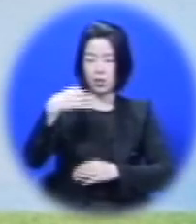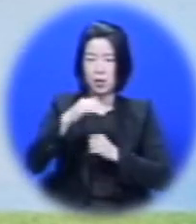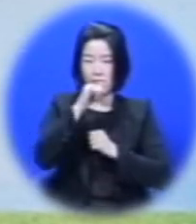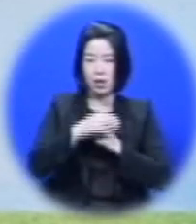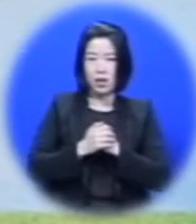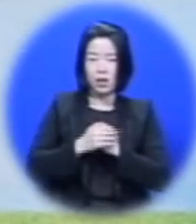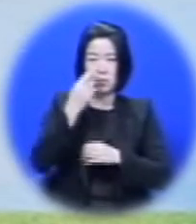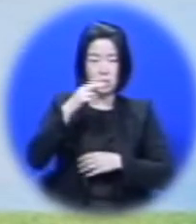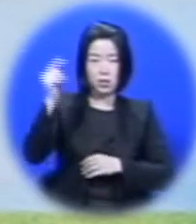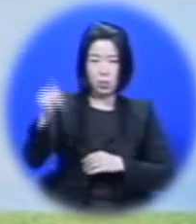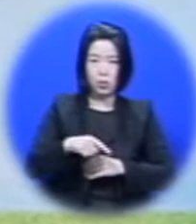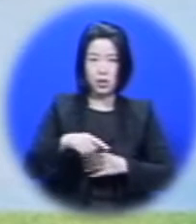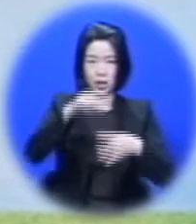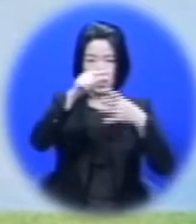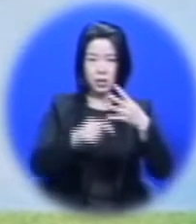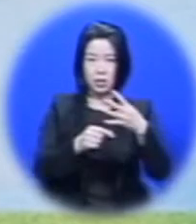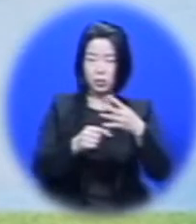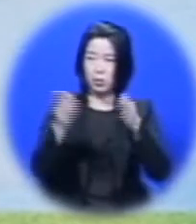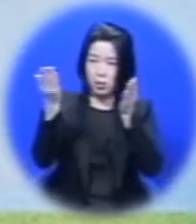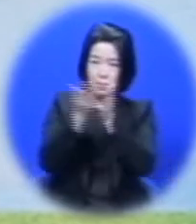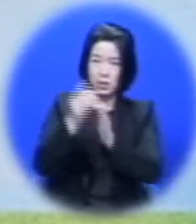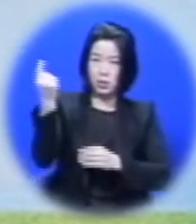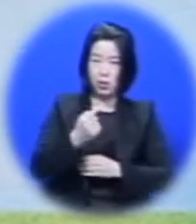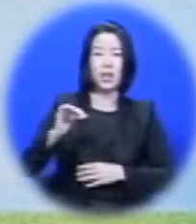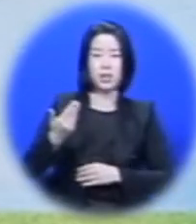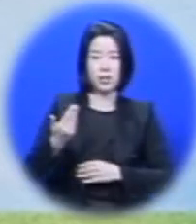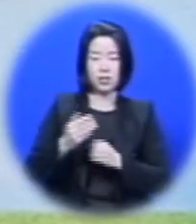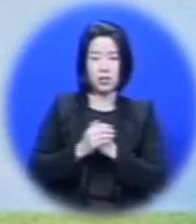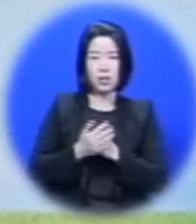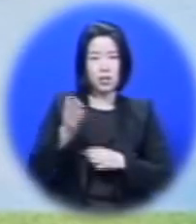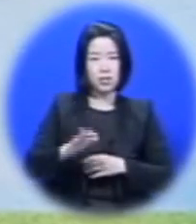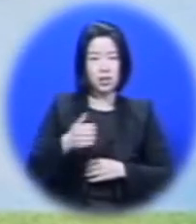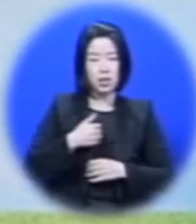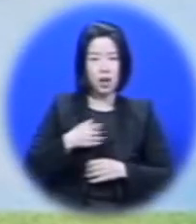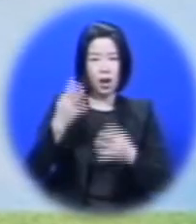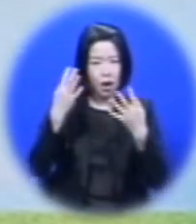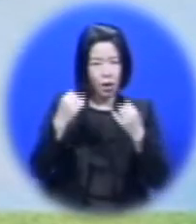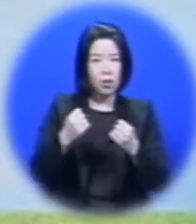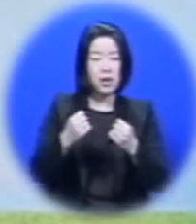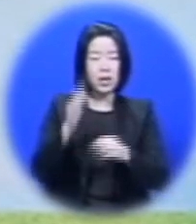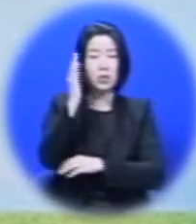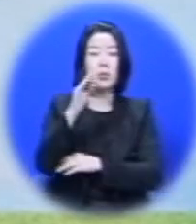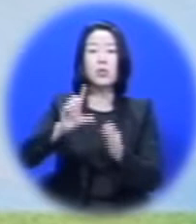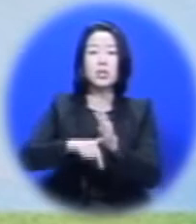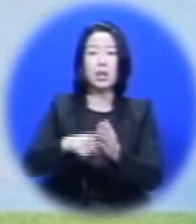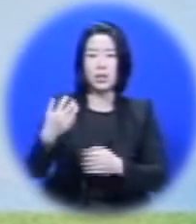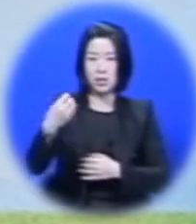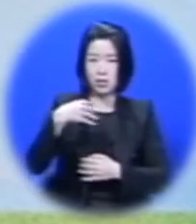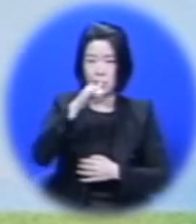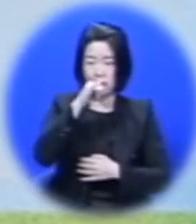때 일정도 그 일정에 맞춰서 와야 했습니다. 그런데 제가 얼마나 설교를 해야 되냐고